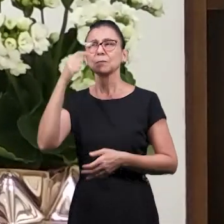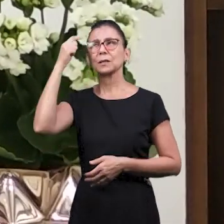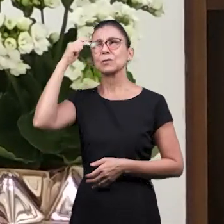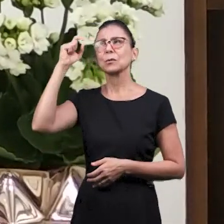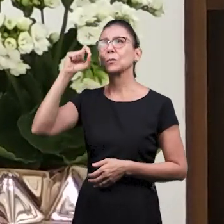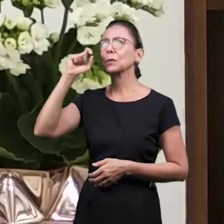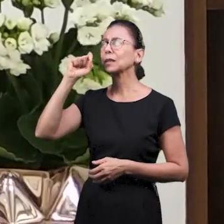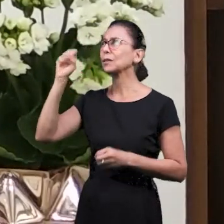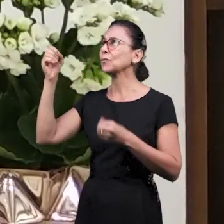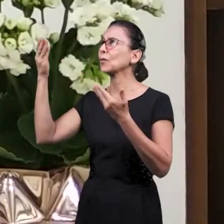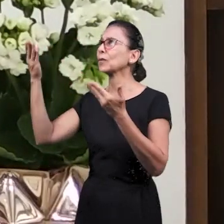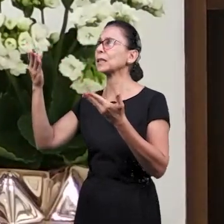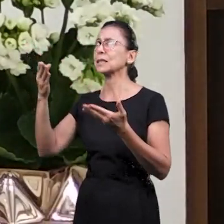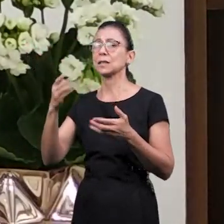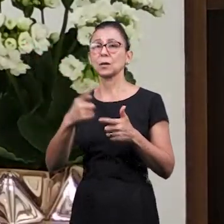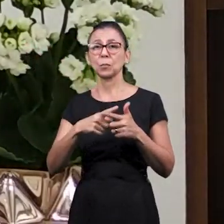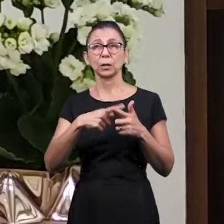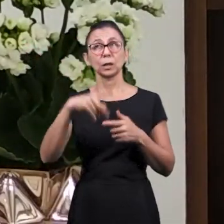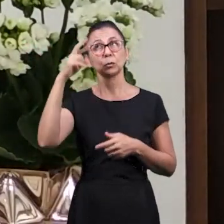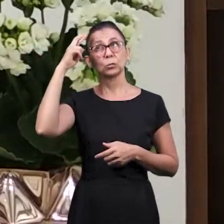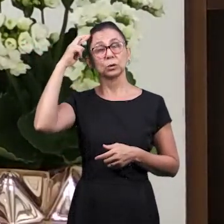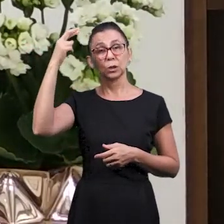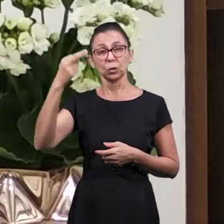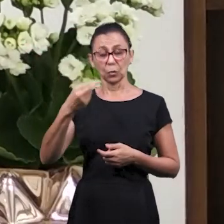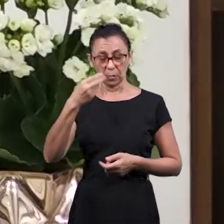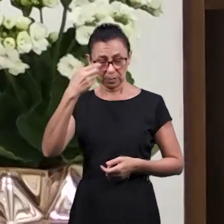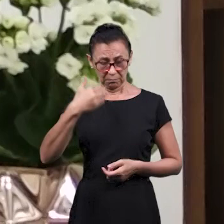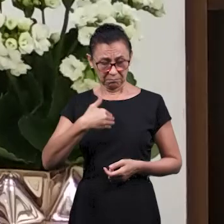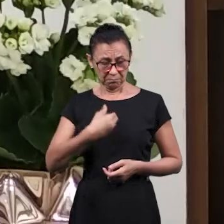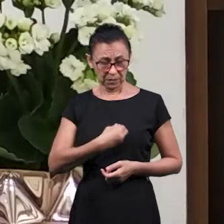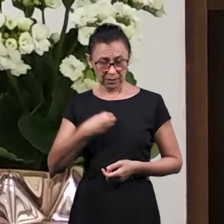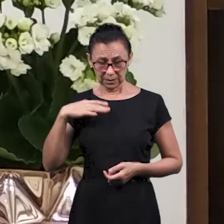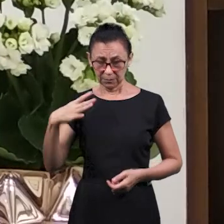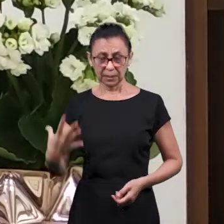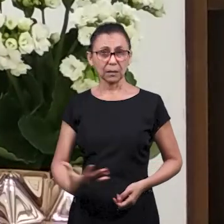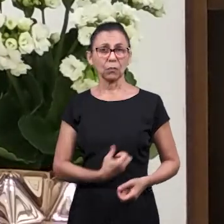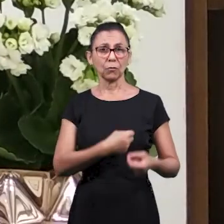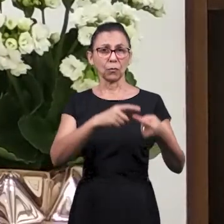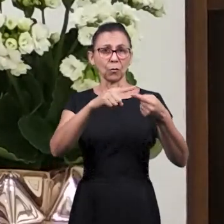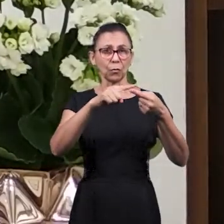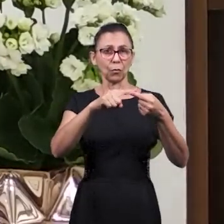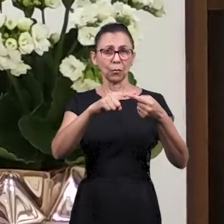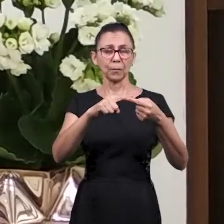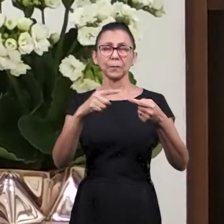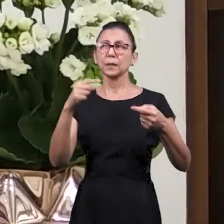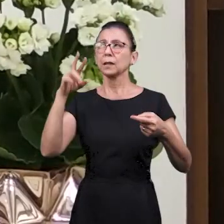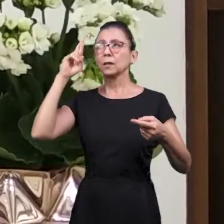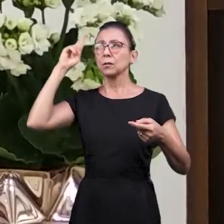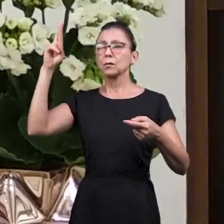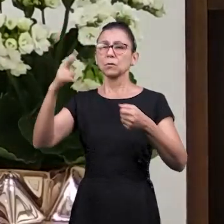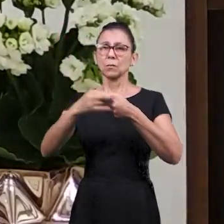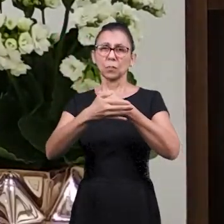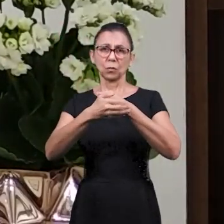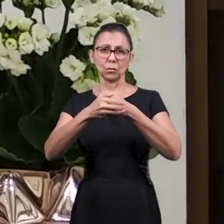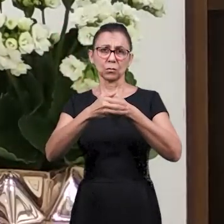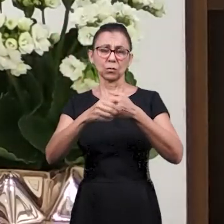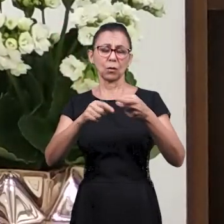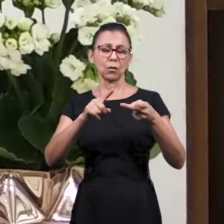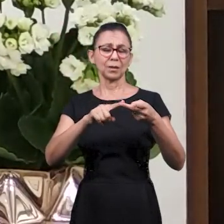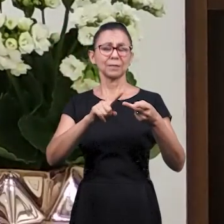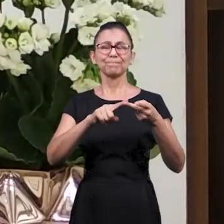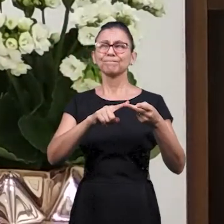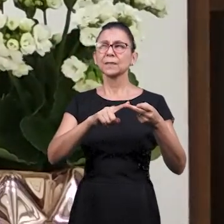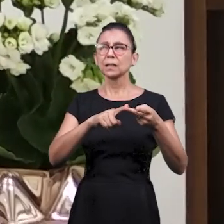мне спасение, дал мне утешение, Господь даровал надежду, Господь дал